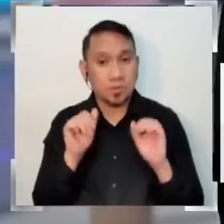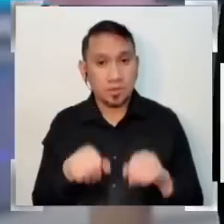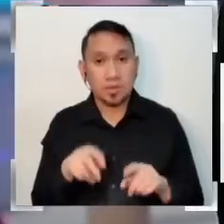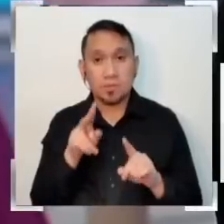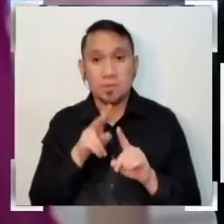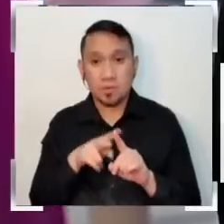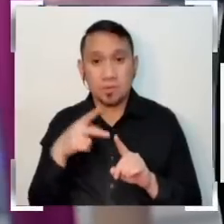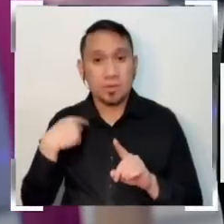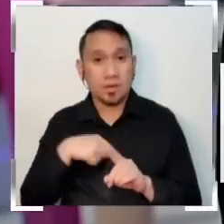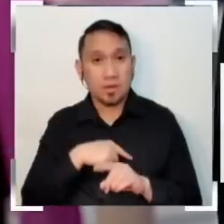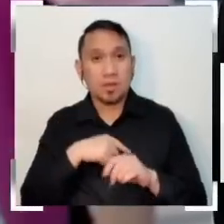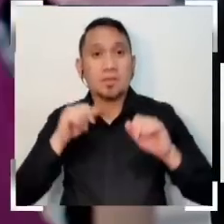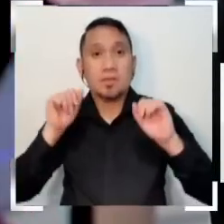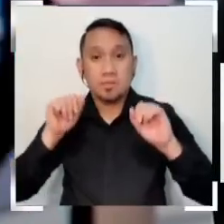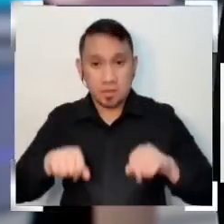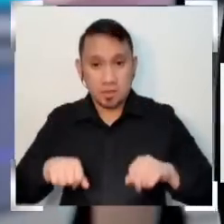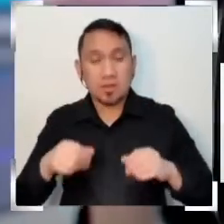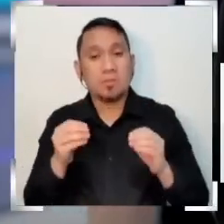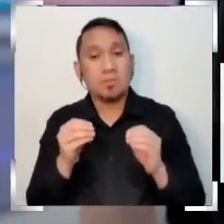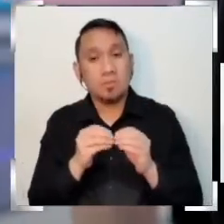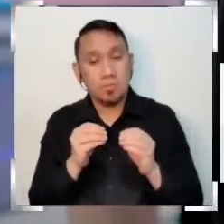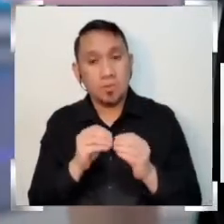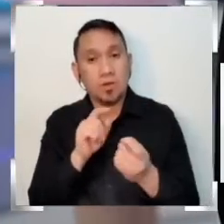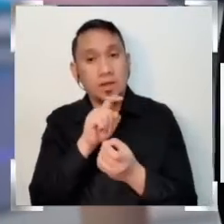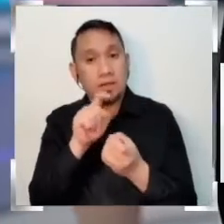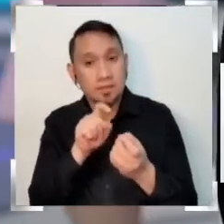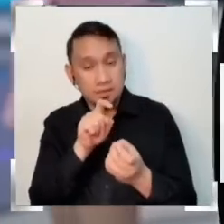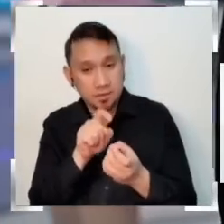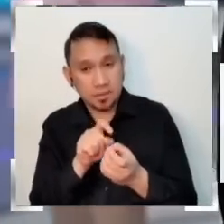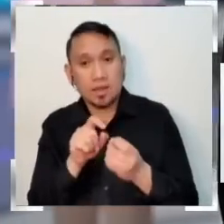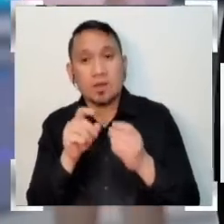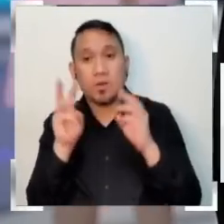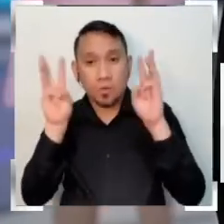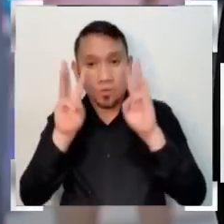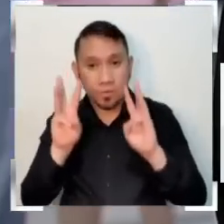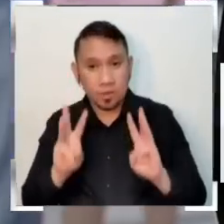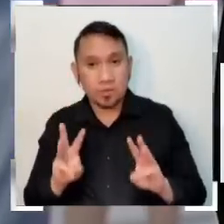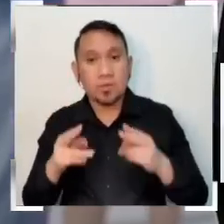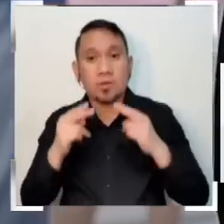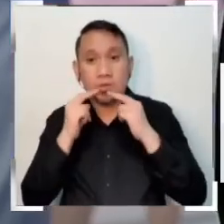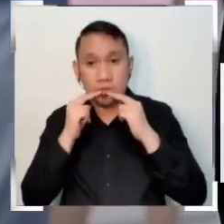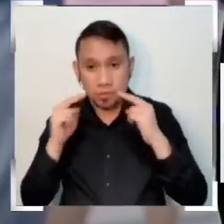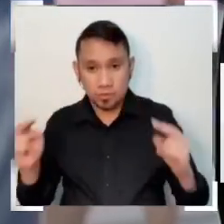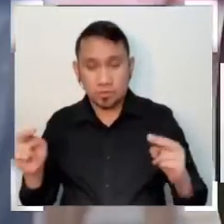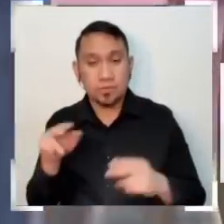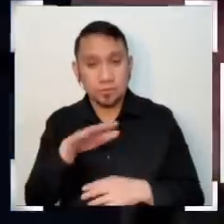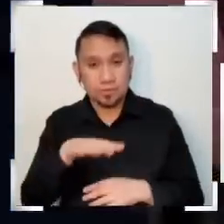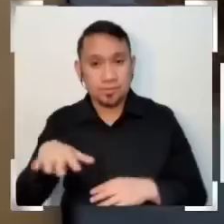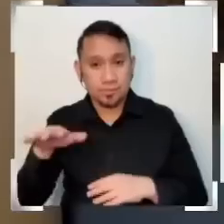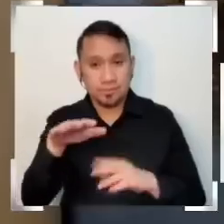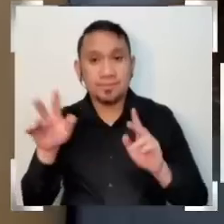to bring more accurate weather news to all our kababayans.